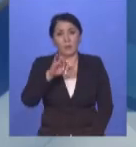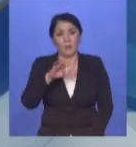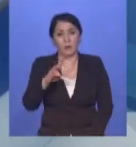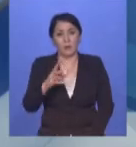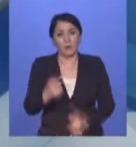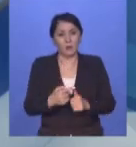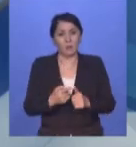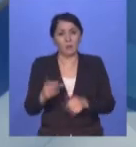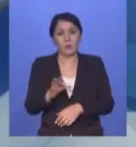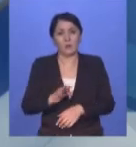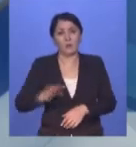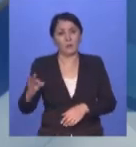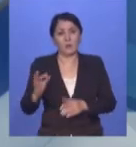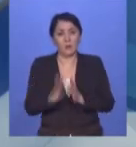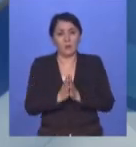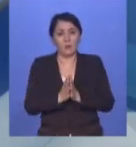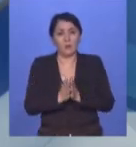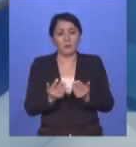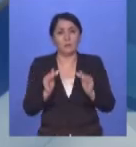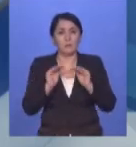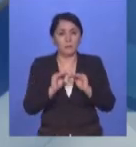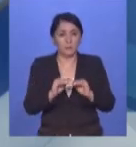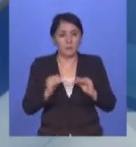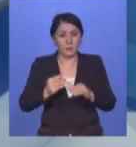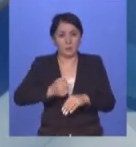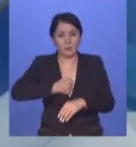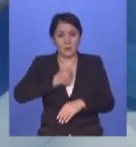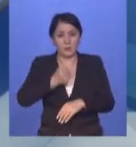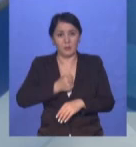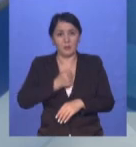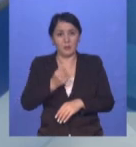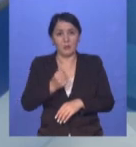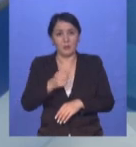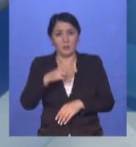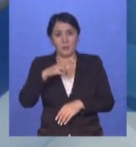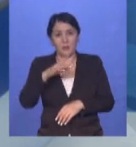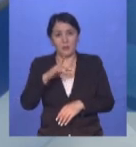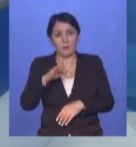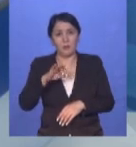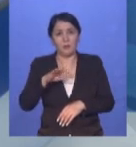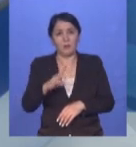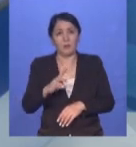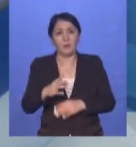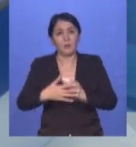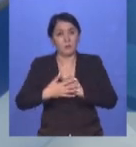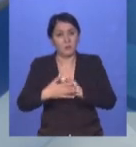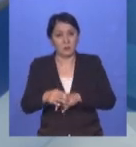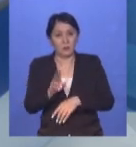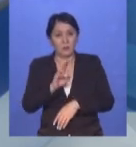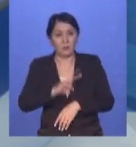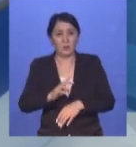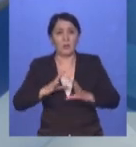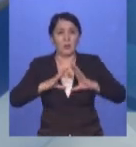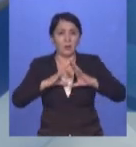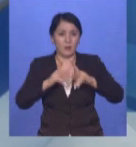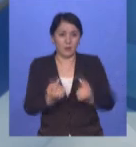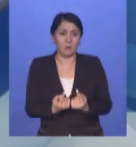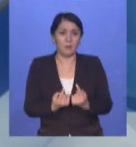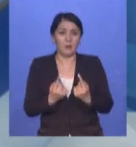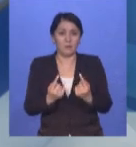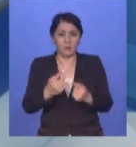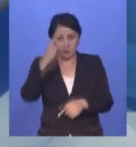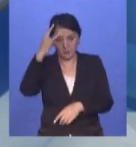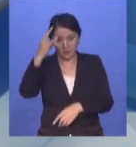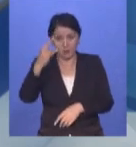Сабит Муханов атындағы облыстық әмбебап ғылыми кітапханада балалар мен ересектерге арналған комикстер орталығы жұмыс істейді. Мұнда әлемге